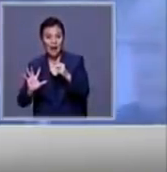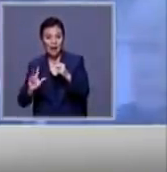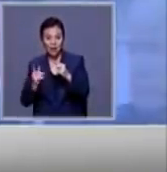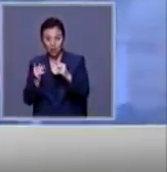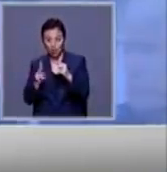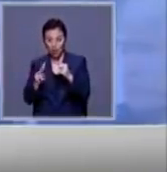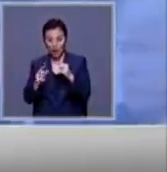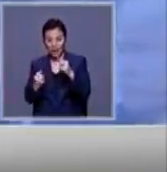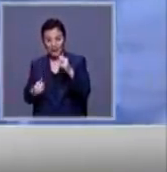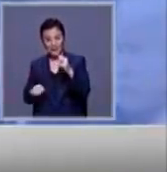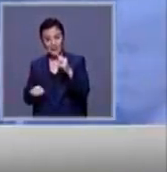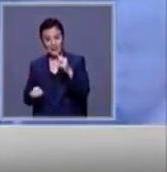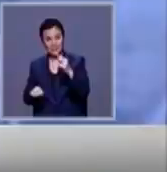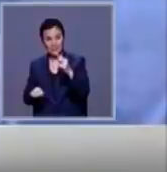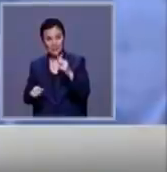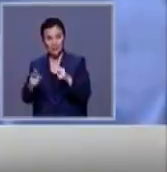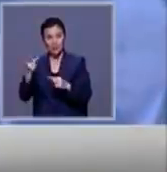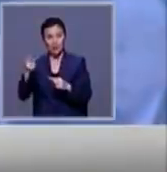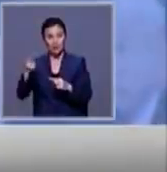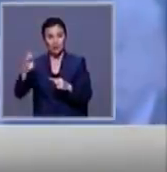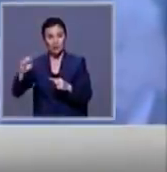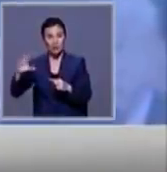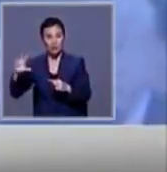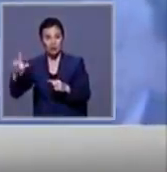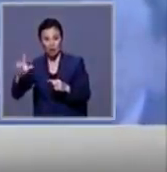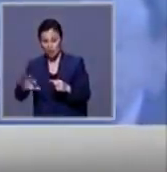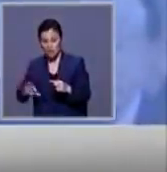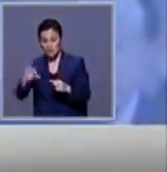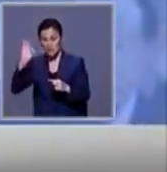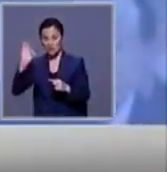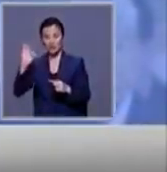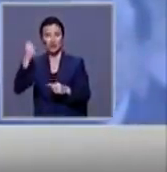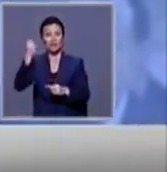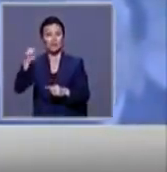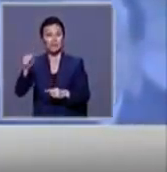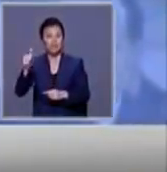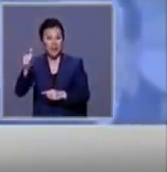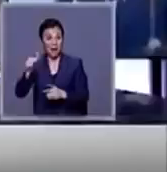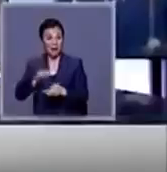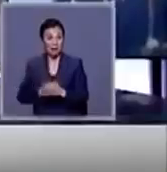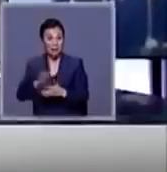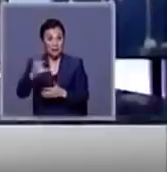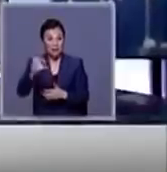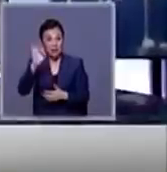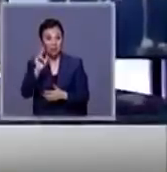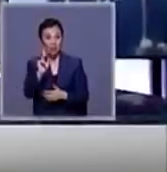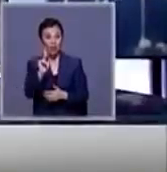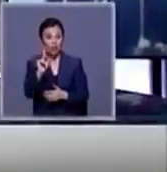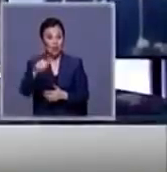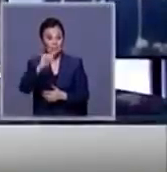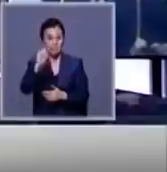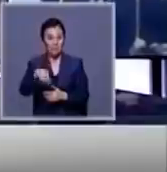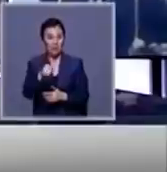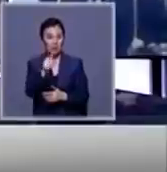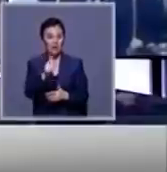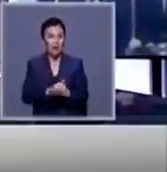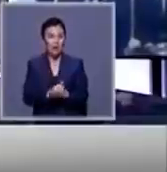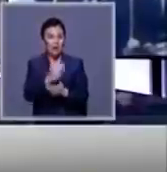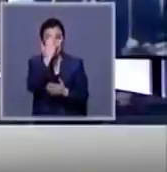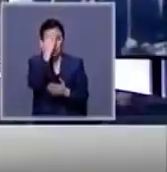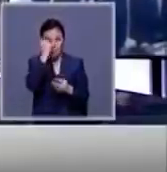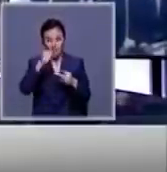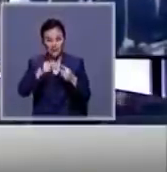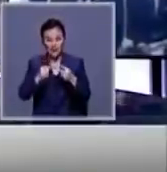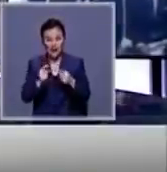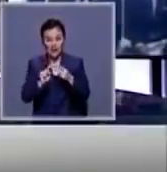ายคอได้ที่10 ค่ะ คสช.ก็มีสิทธิ์จะเลือกคนที่ได้ที่10ก็ได้ไม่ได้บอกว่าต้องเลือกนายก ทั้งที่เขามีคะแนนมาเป็นที่